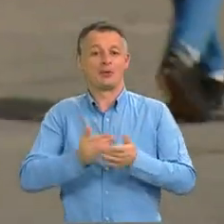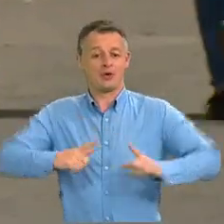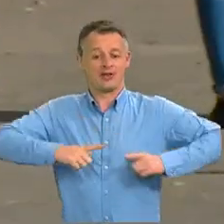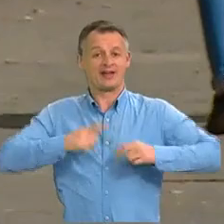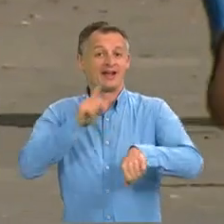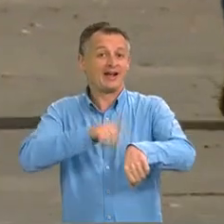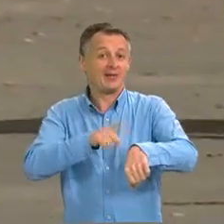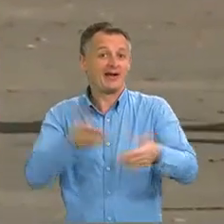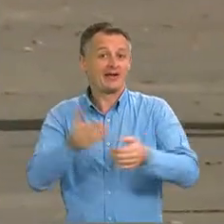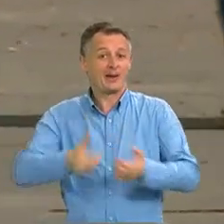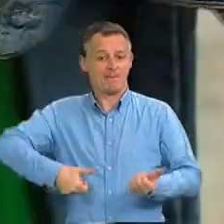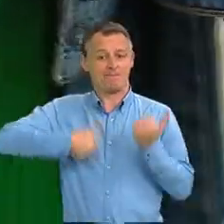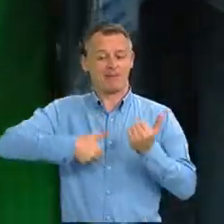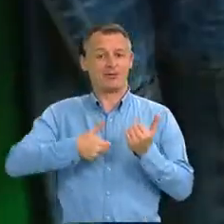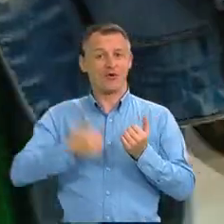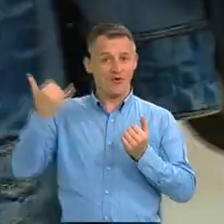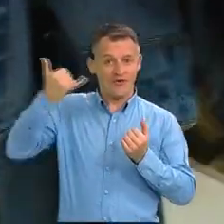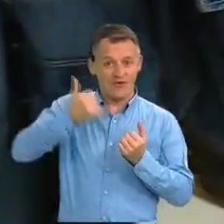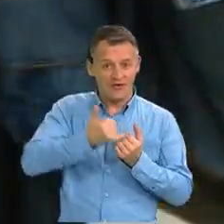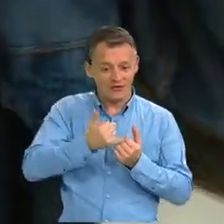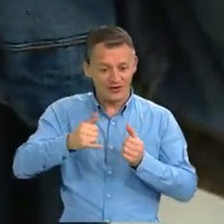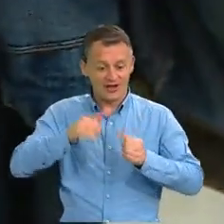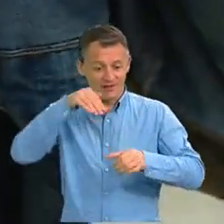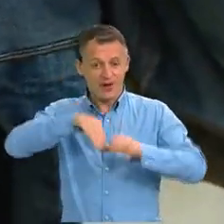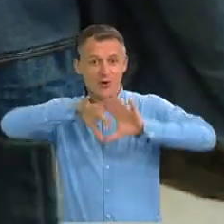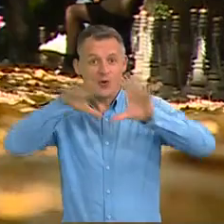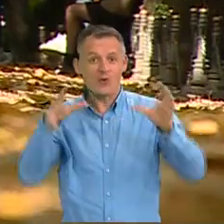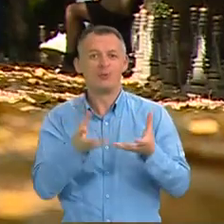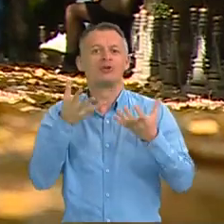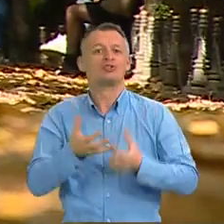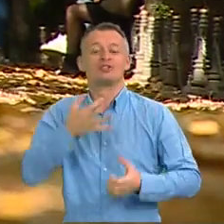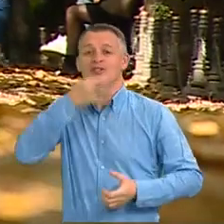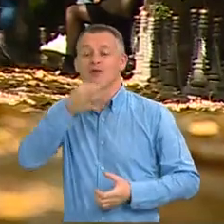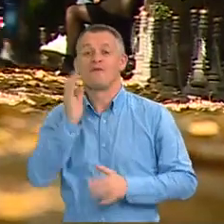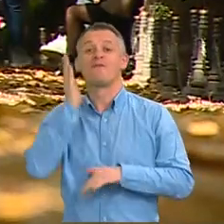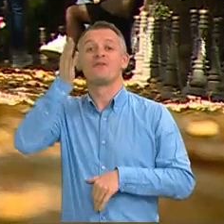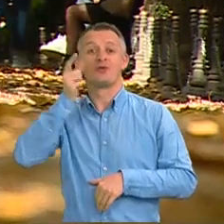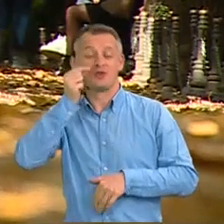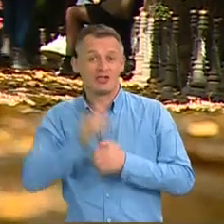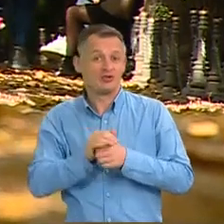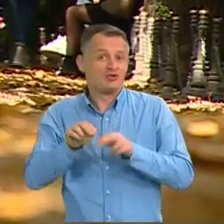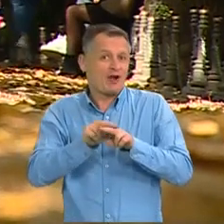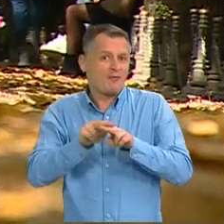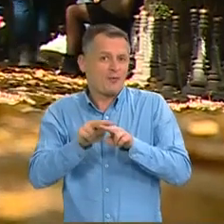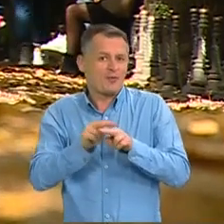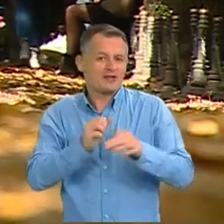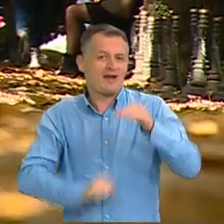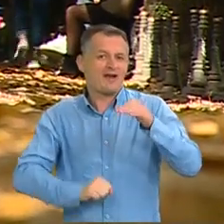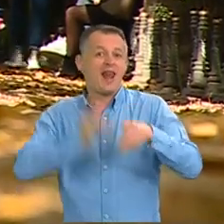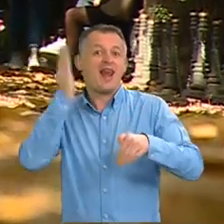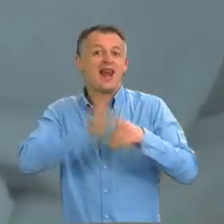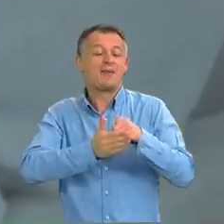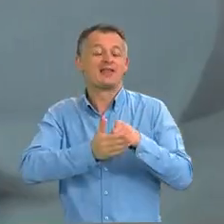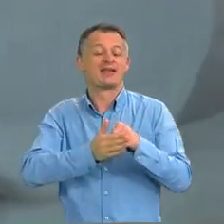care bebelușul vine pe lume. Ce au tații sau viitorii tați de spus, dar și care este limita sistemului nostru de sănătate la acest